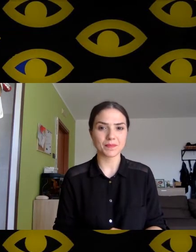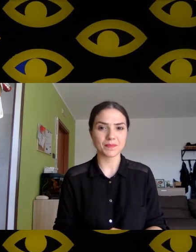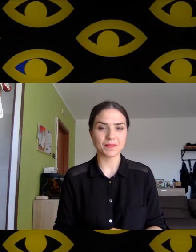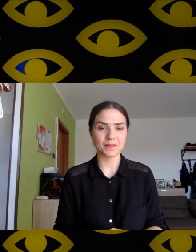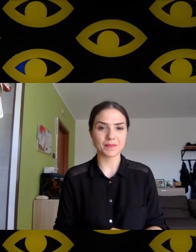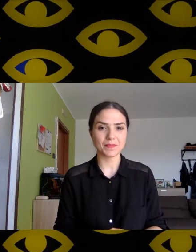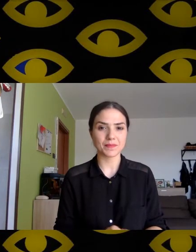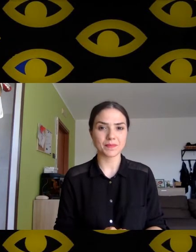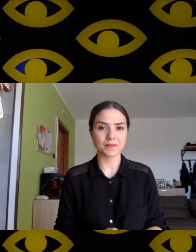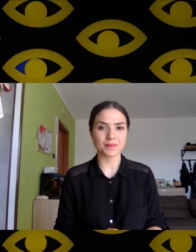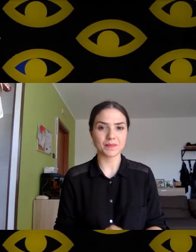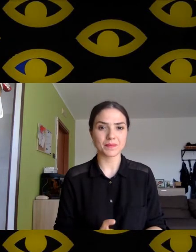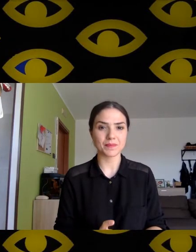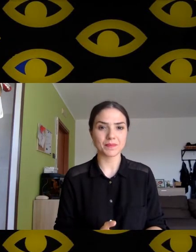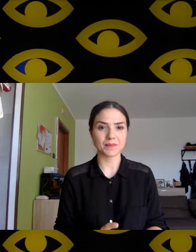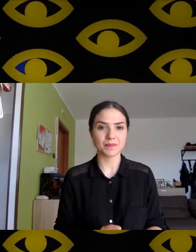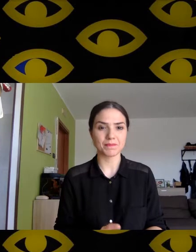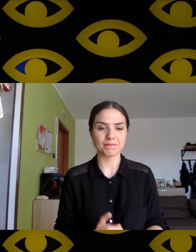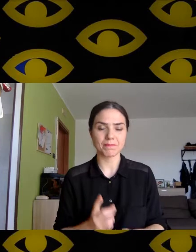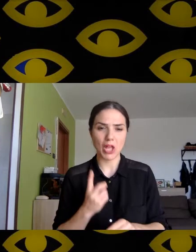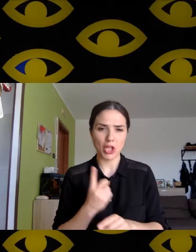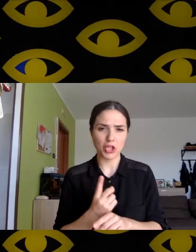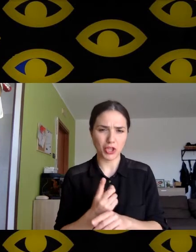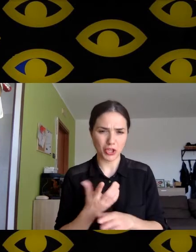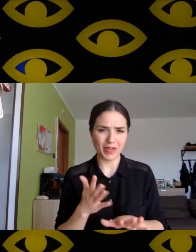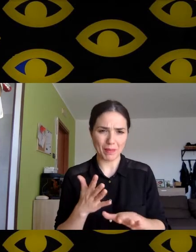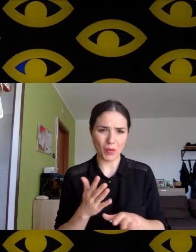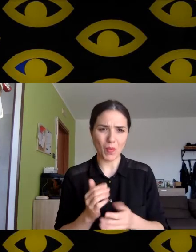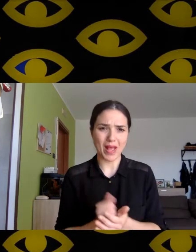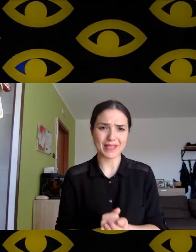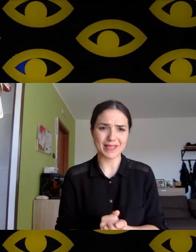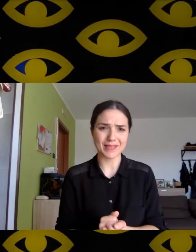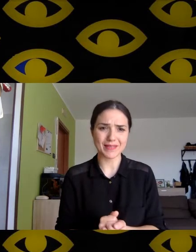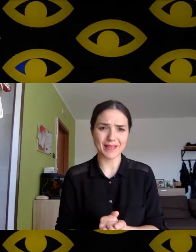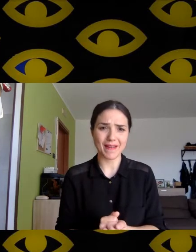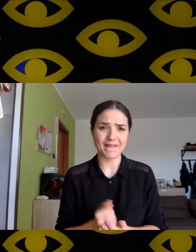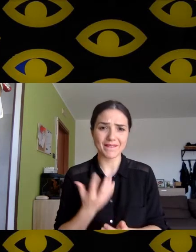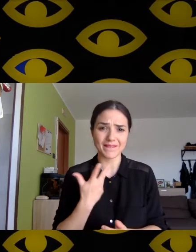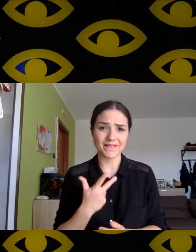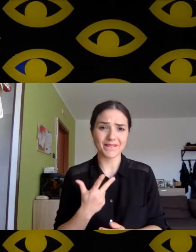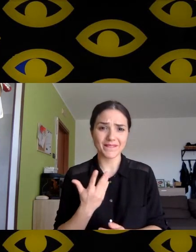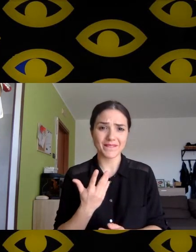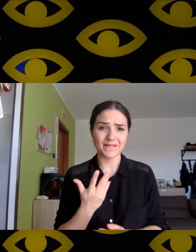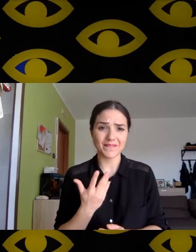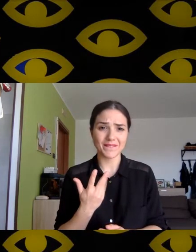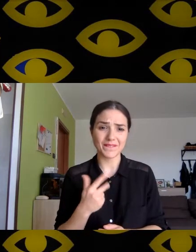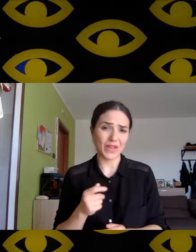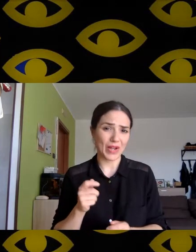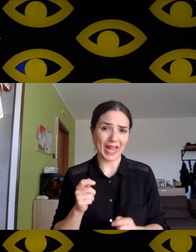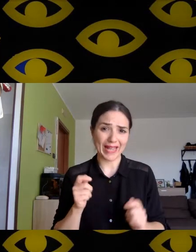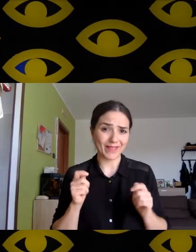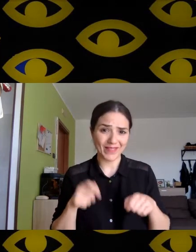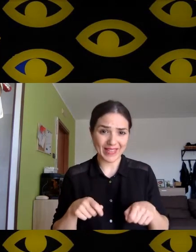Ok, ragazzi, dovremmo esserci, io vorrei partire con questa cosa, perché